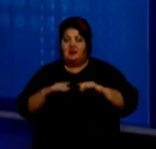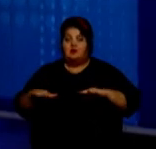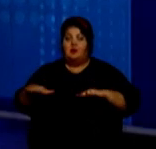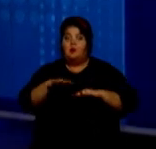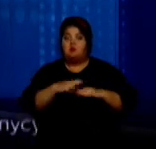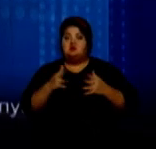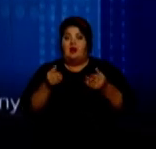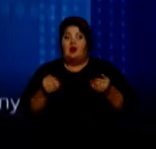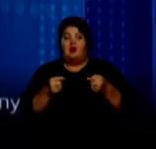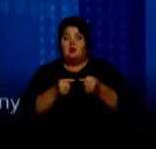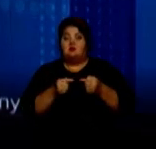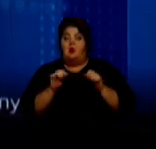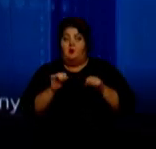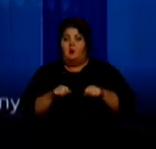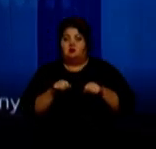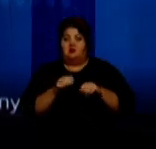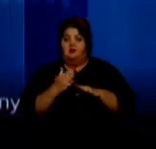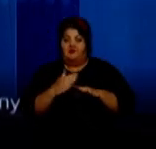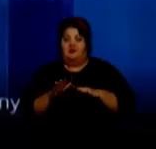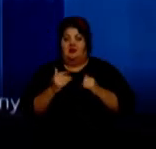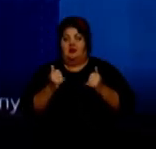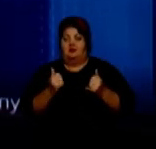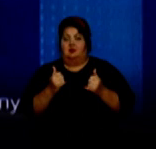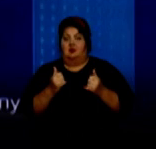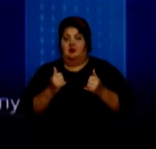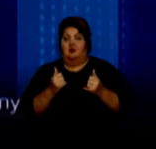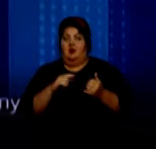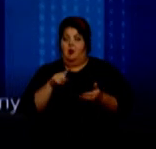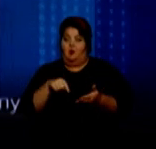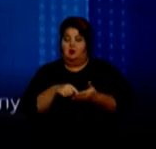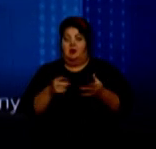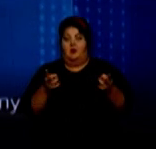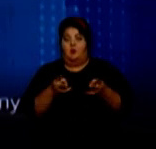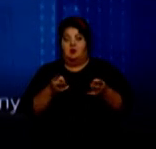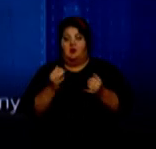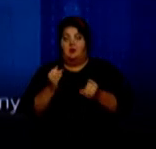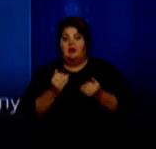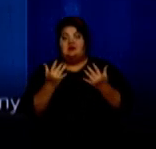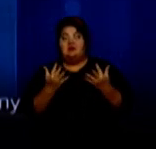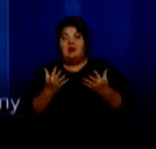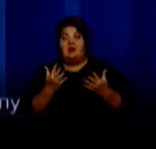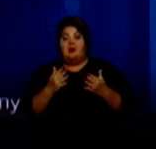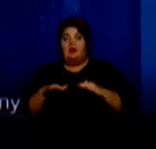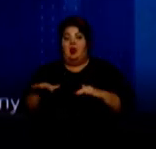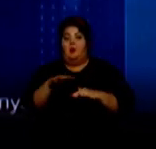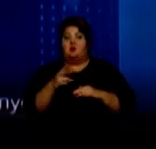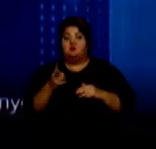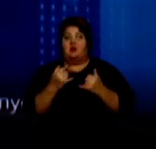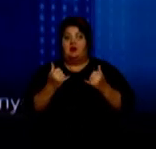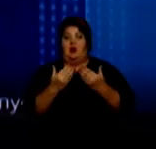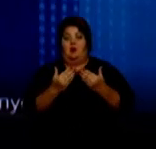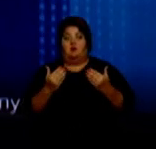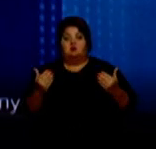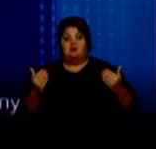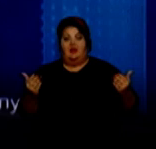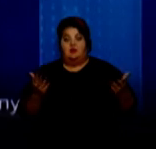саме зможе державна адміністрація виділити для муніципальних потреб. І скільки площ знадобиться для музею, адже музей